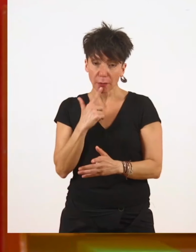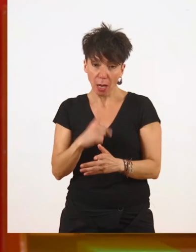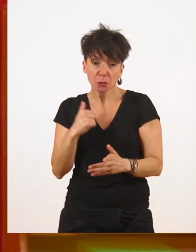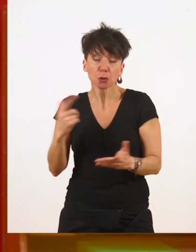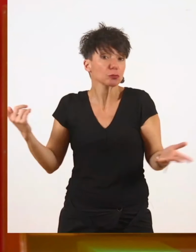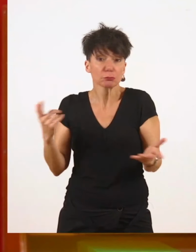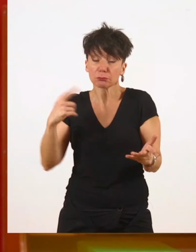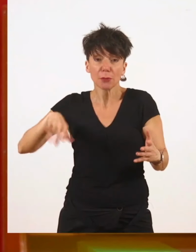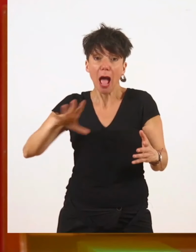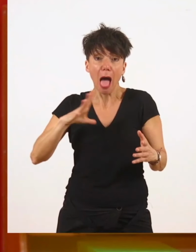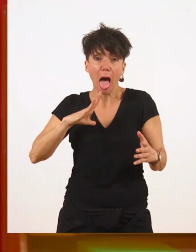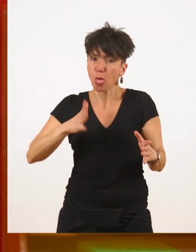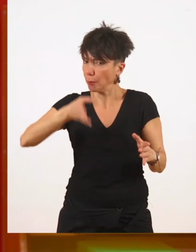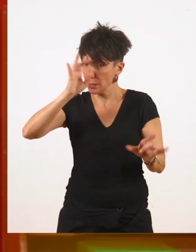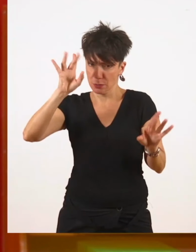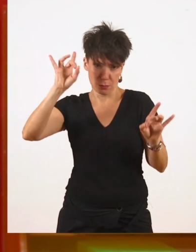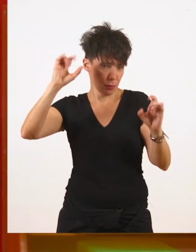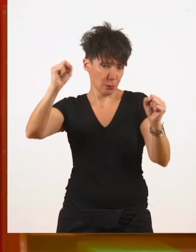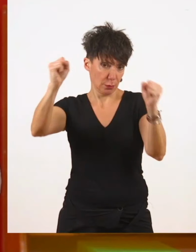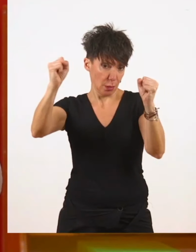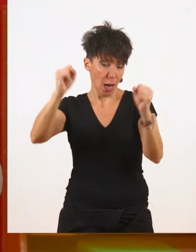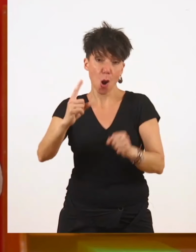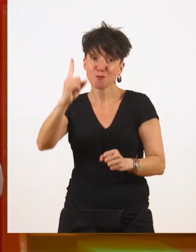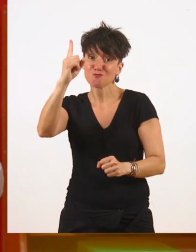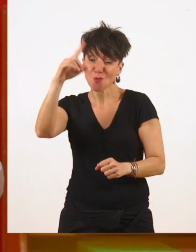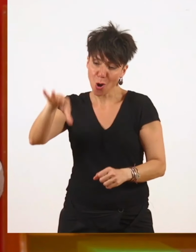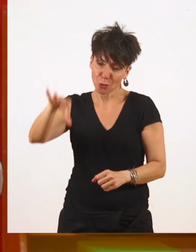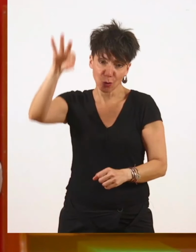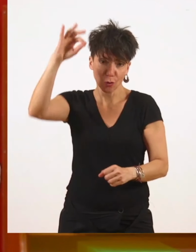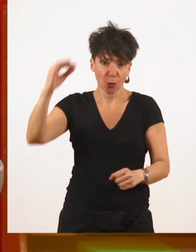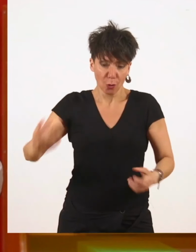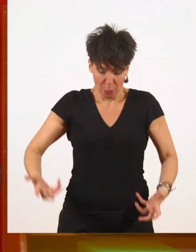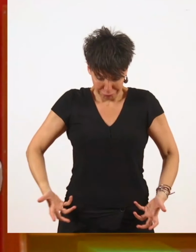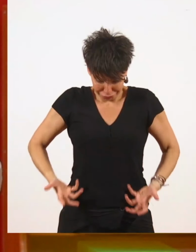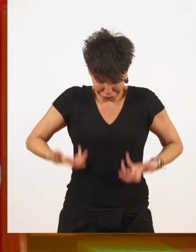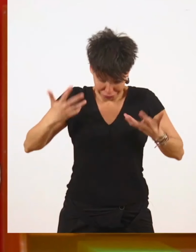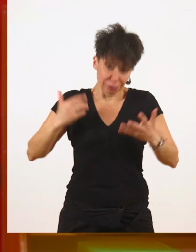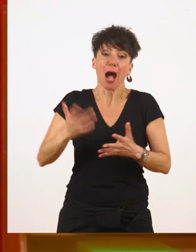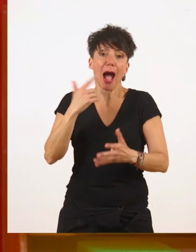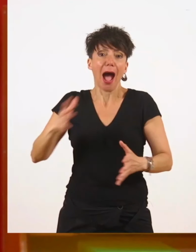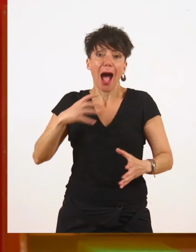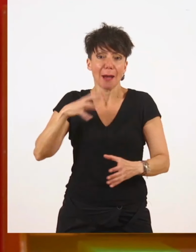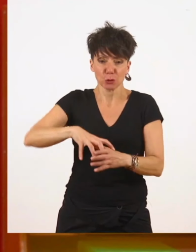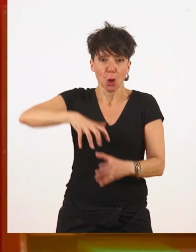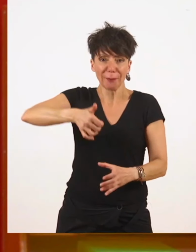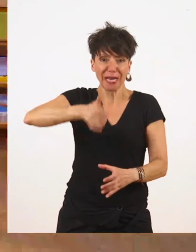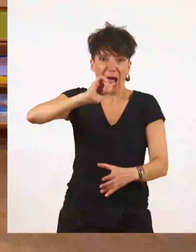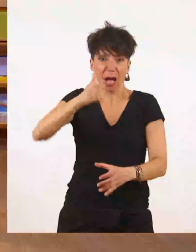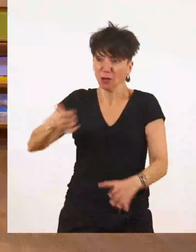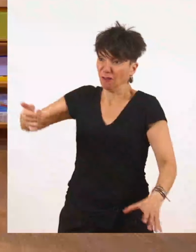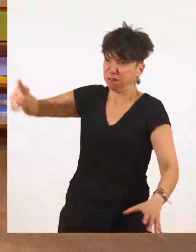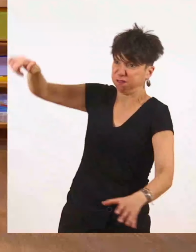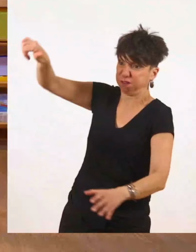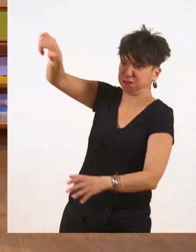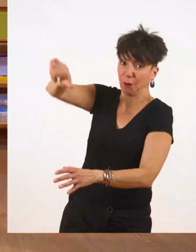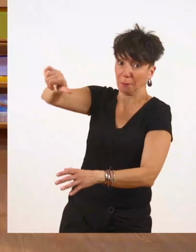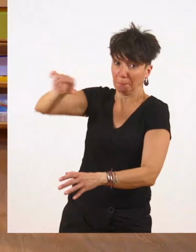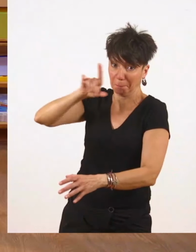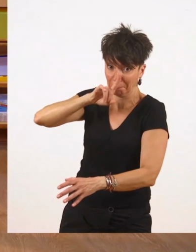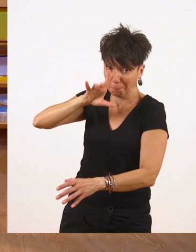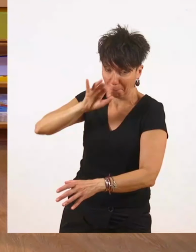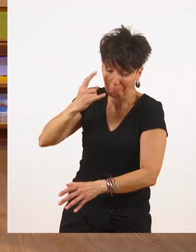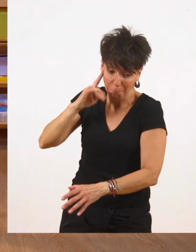ότι κανείς από τους θεατές δεν έπαθε τίποτα, εκτός από έναν που φλέγονταν, αλλά τελικά τον έσβησαν με μπύρα. Δεν ξέρουμε αν είναι ψέματα ή αλήθεια αυτό.